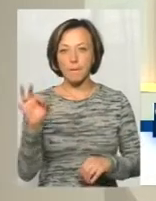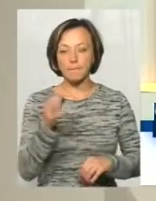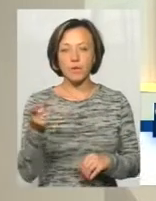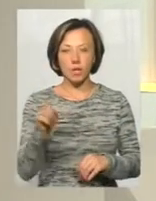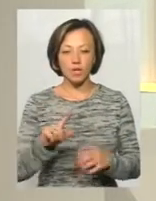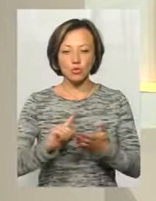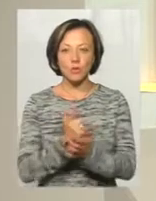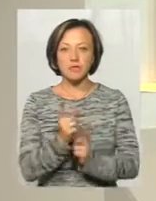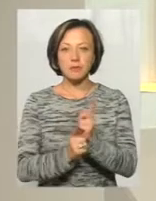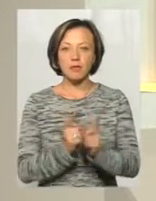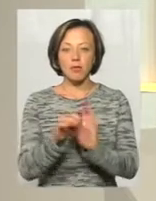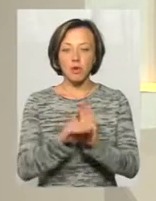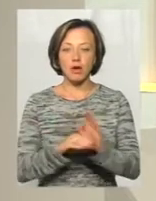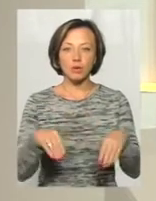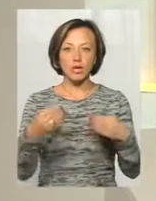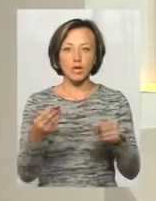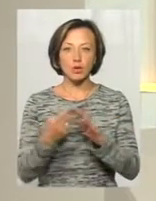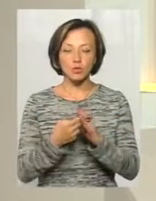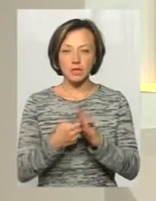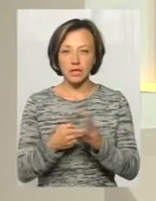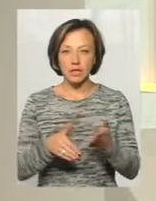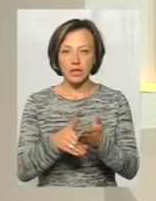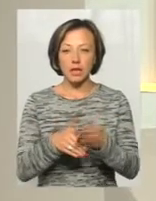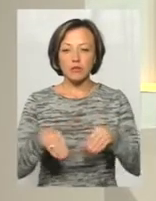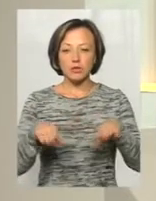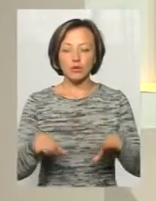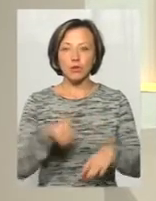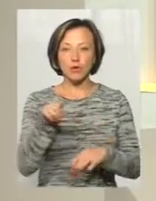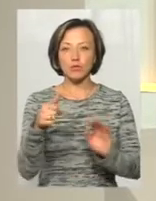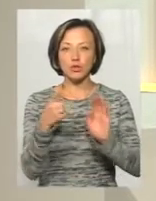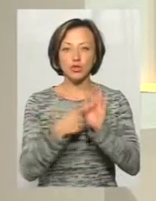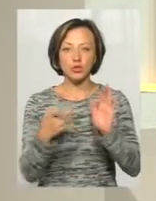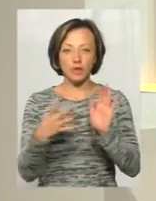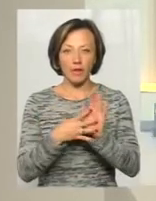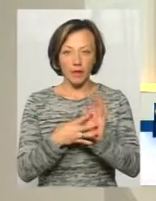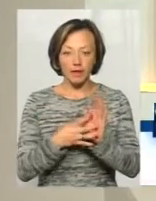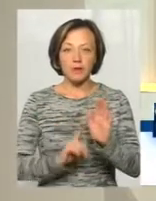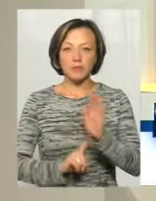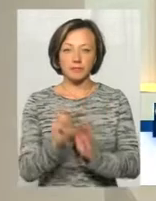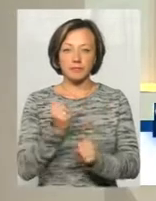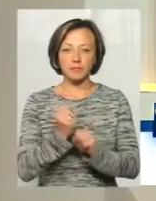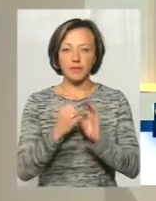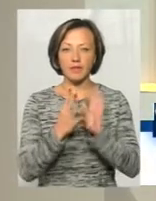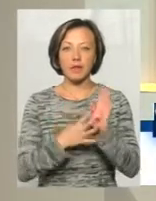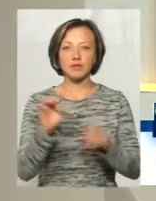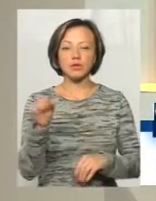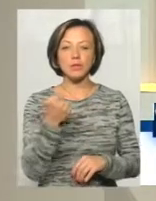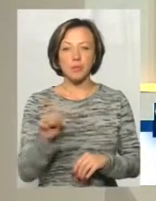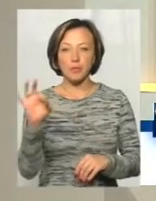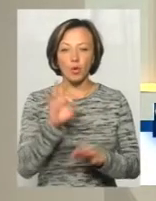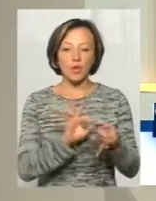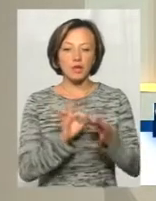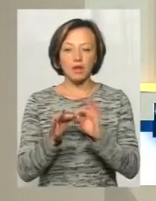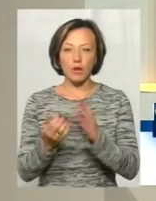знову змінився порядок надання субсидій. Відповідна постанова номер 609 набула чинності 19 серпня. Про